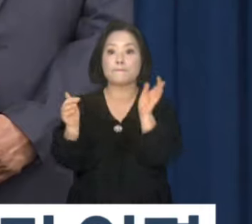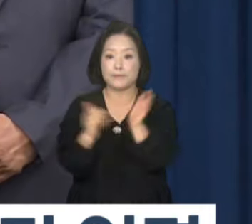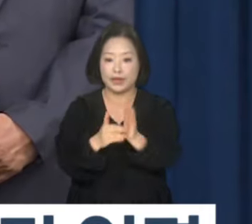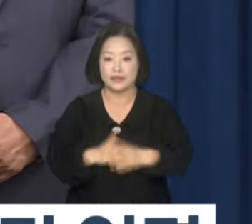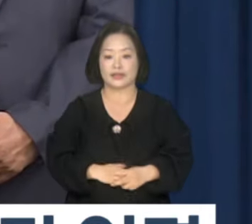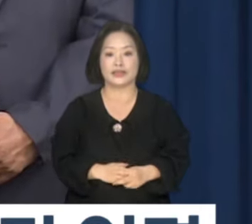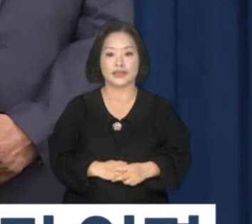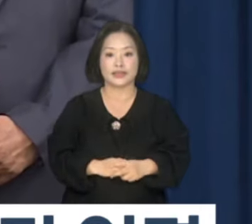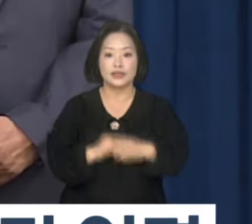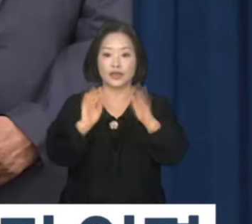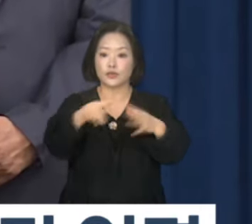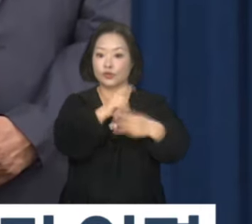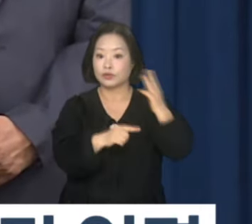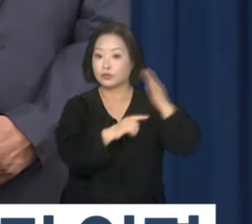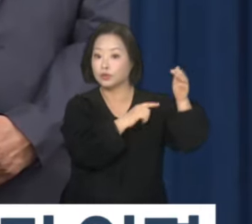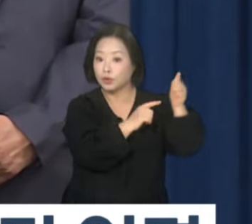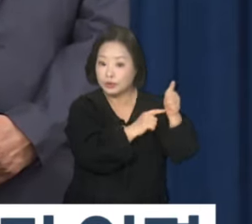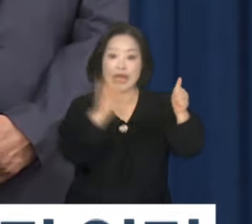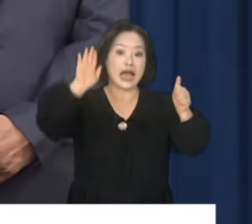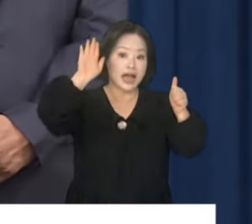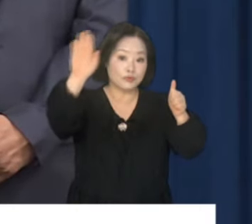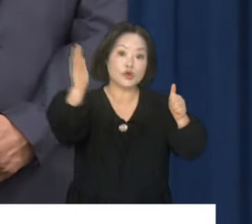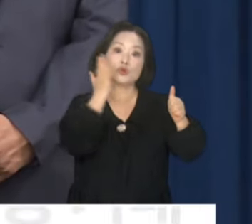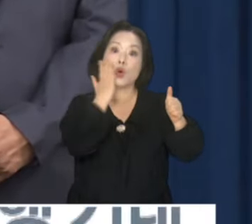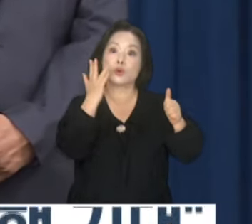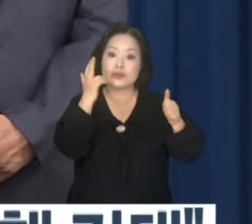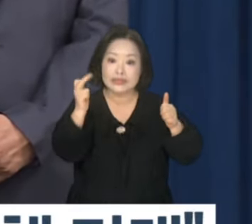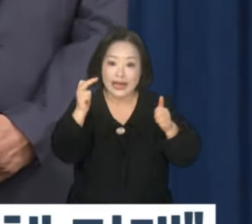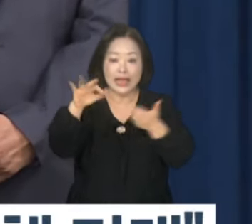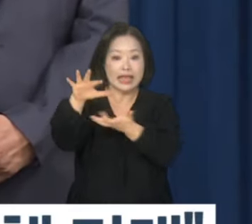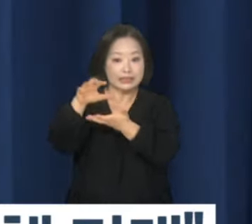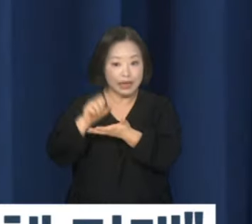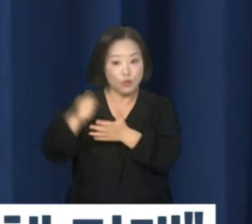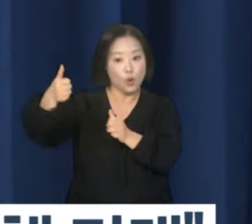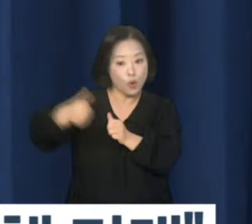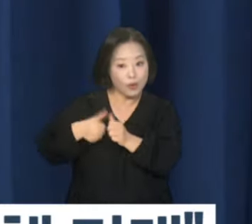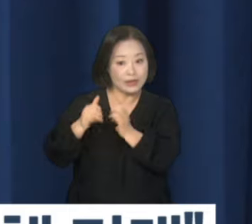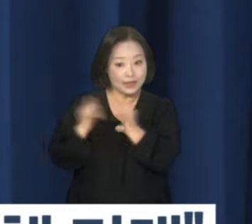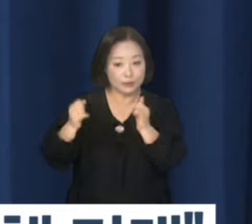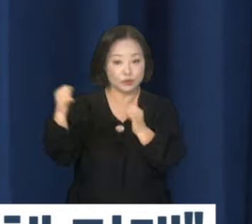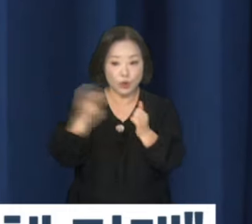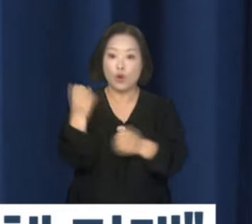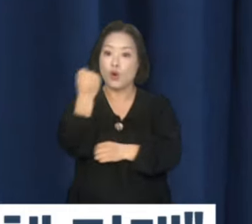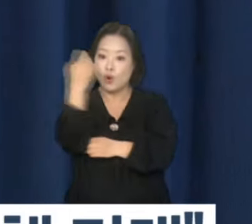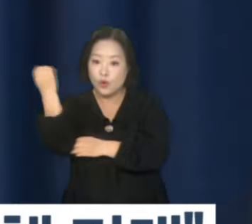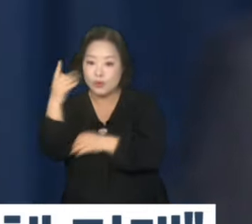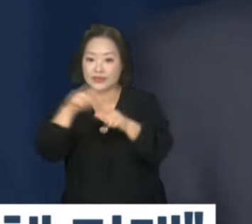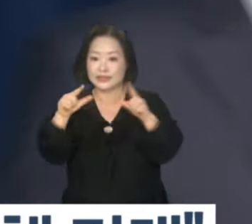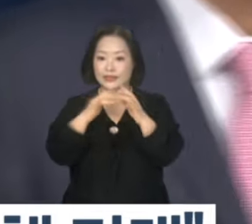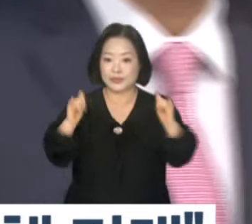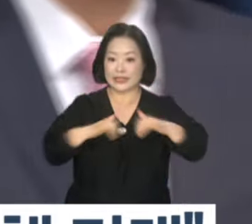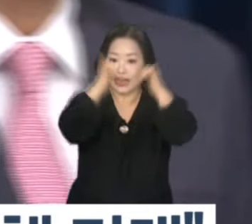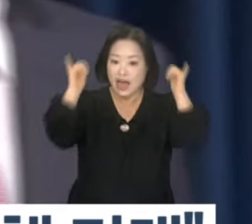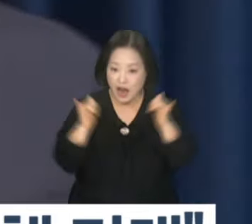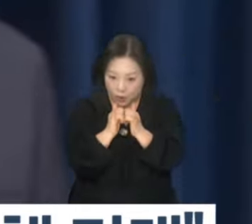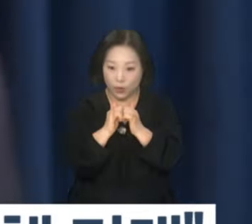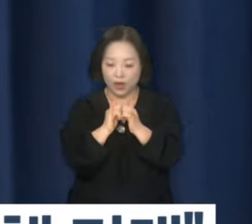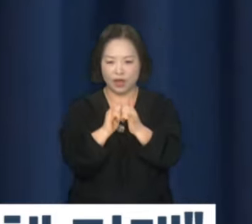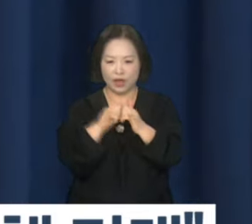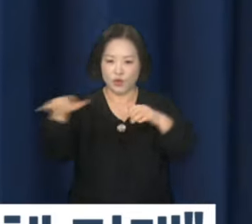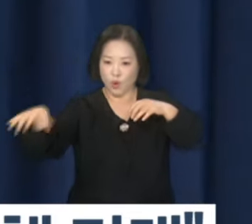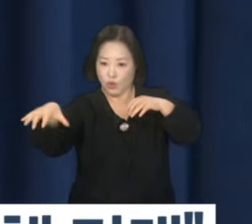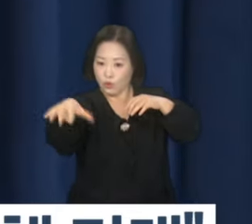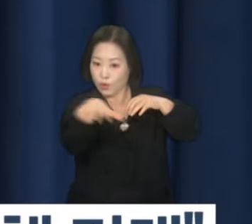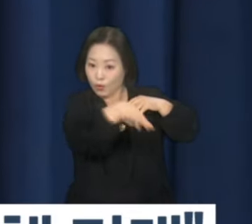임명됐습니다 윤 대통령은 앞으로 용산 참모뿐 아니라 여야와 언론 시사 모든 부분에 원만한